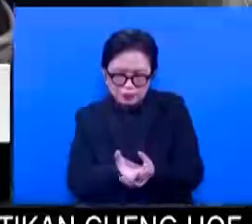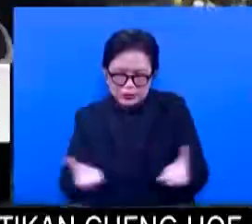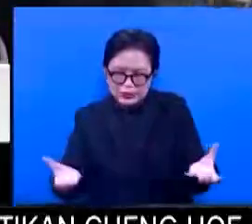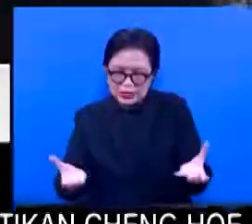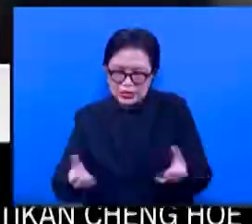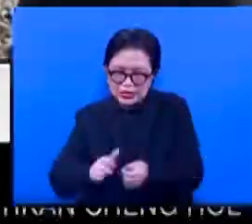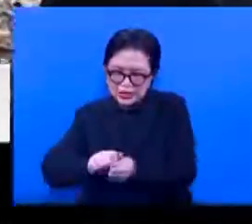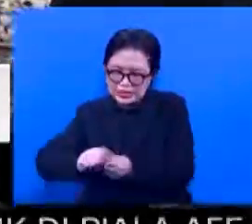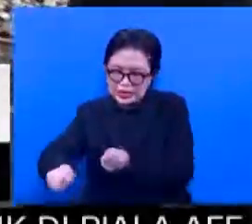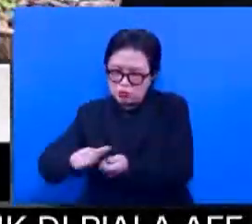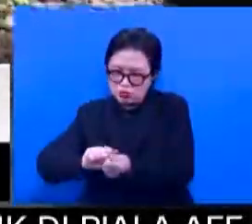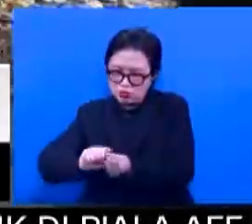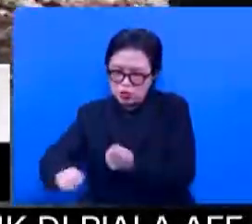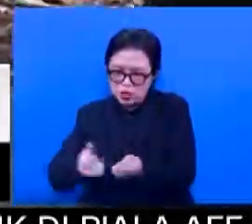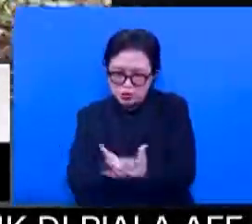Nah. Aduh, panas banget.